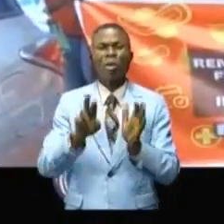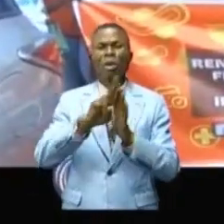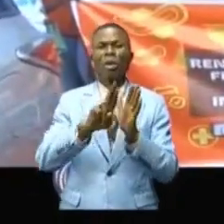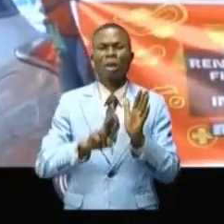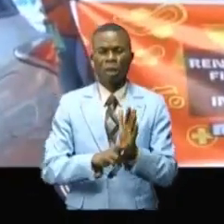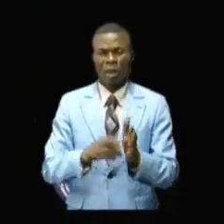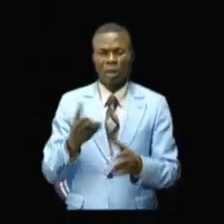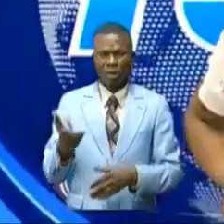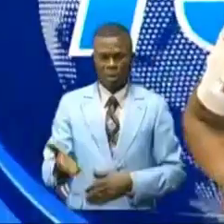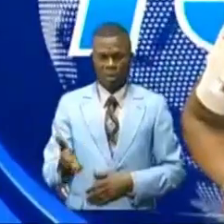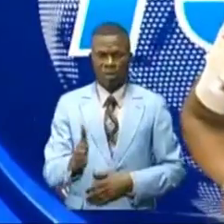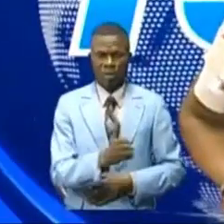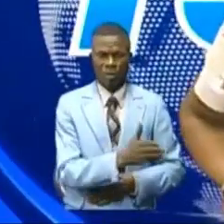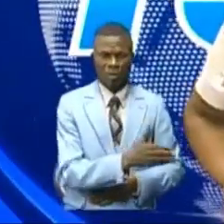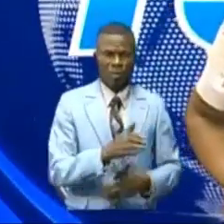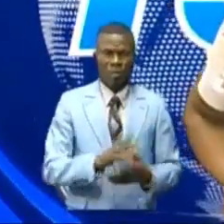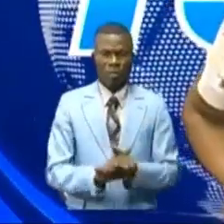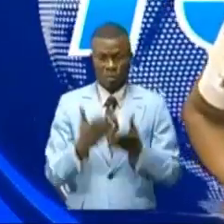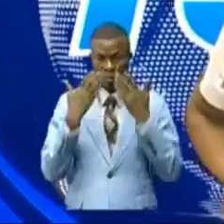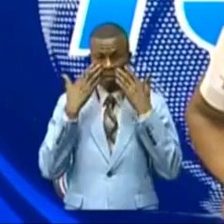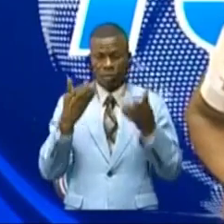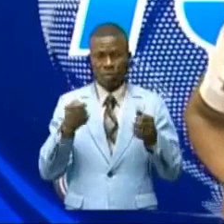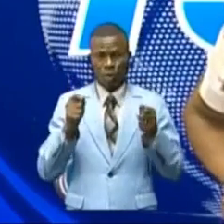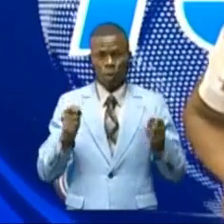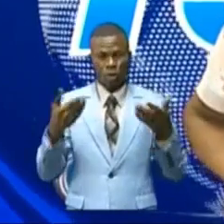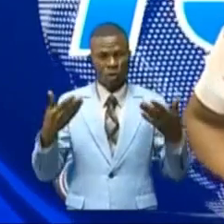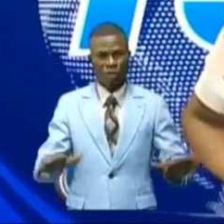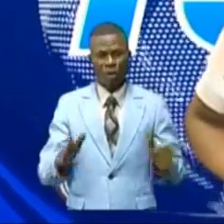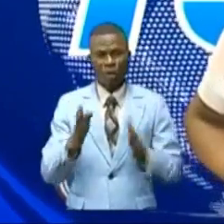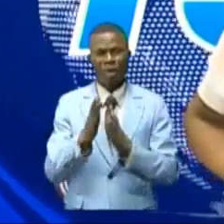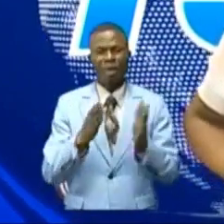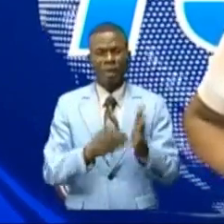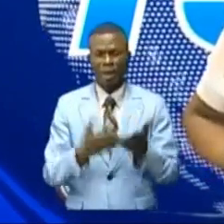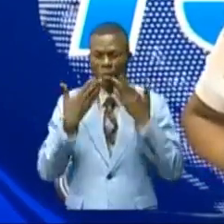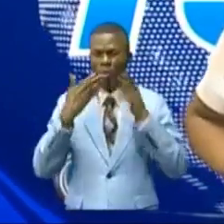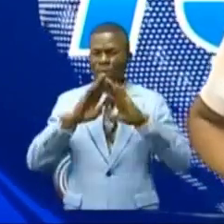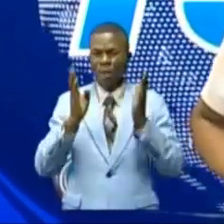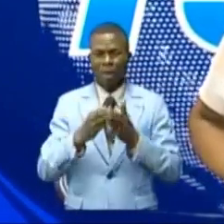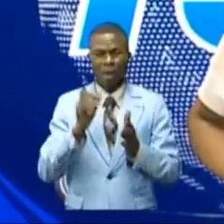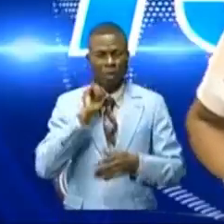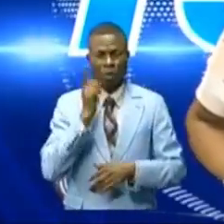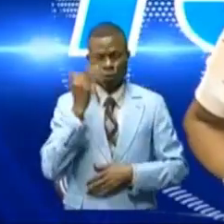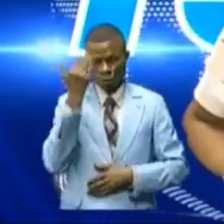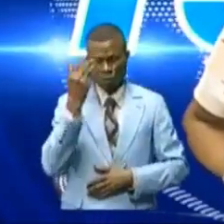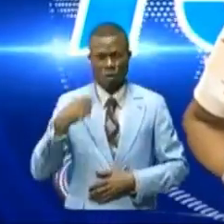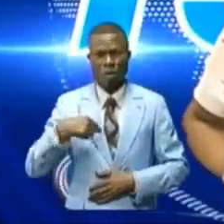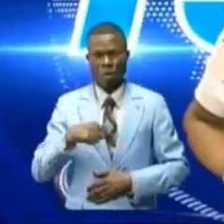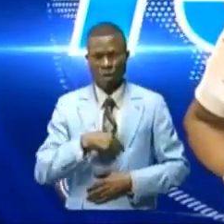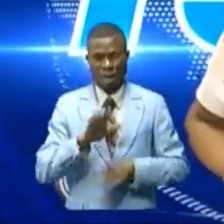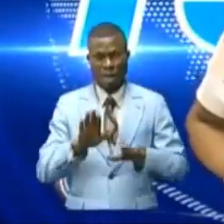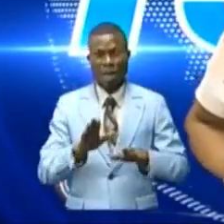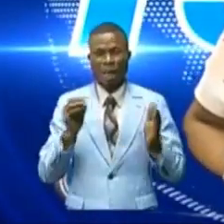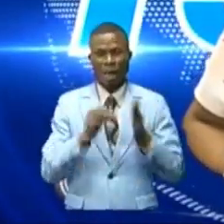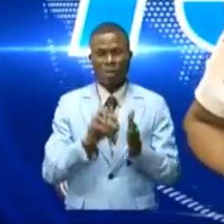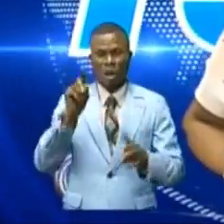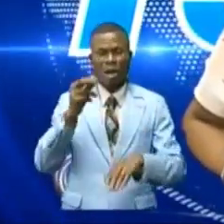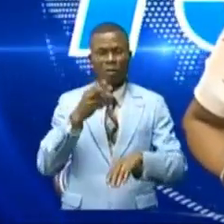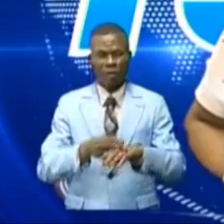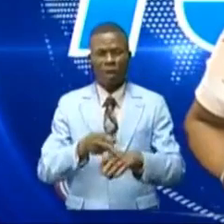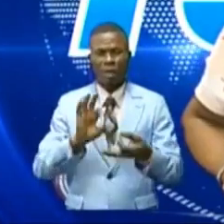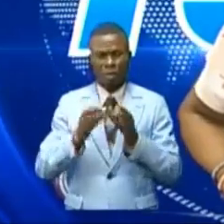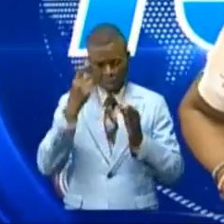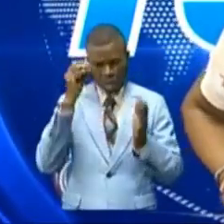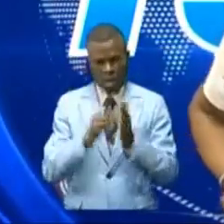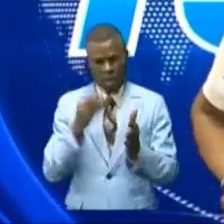l'hygiène menstruelle. Voilà, c'est la fin de ce journal. Merci de l'avoir suivi. Retrouvez Nadine Kilosho à